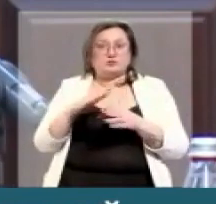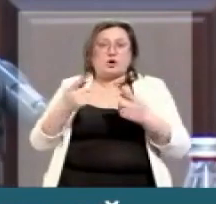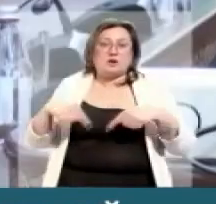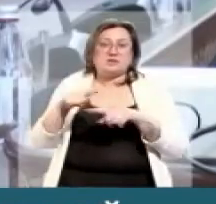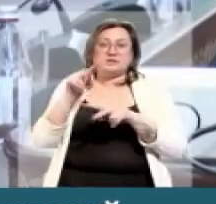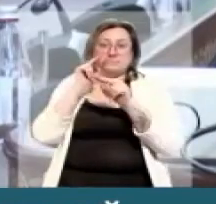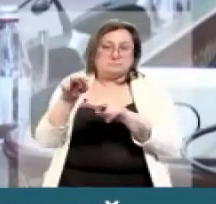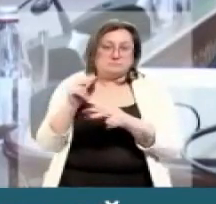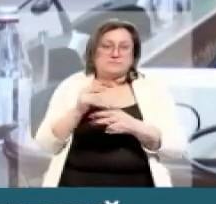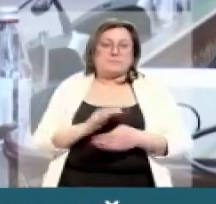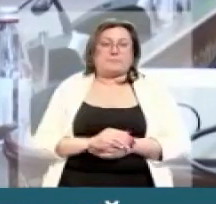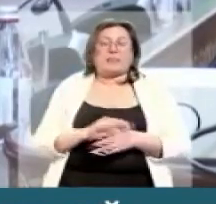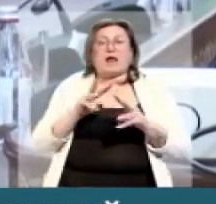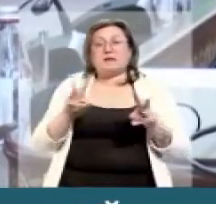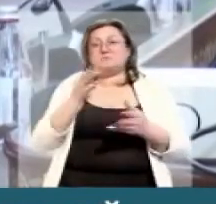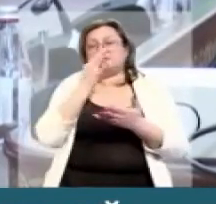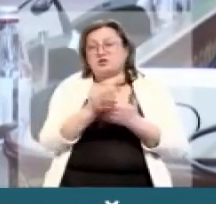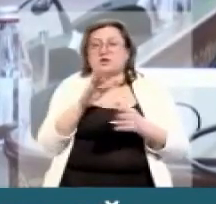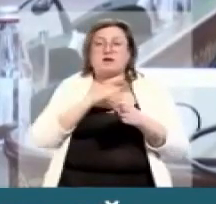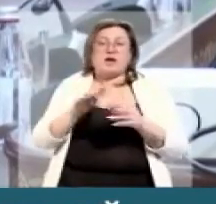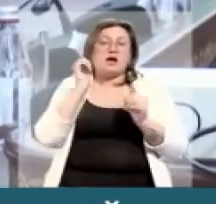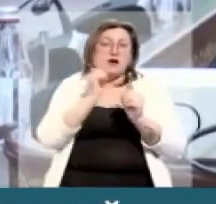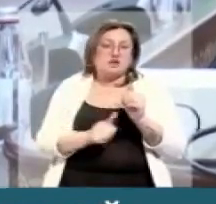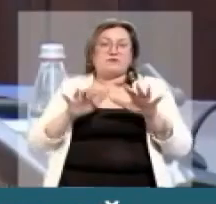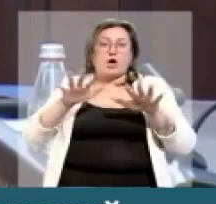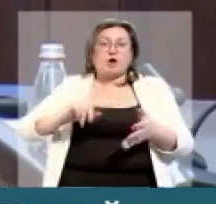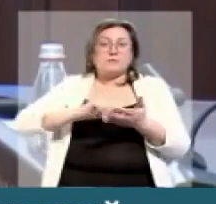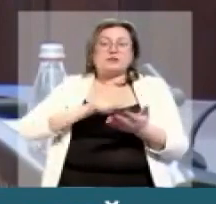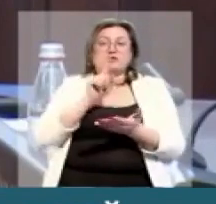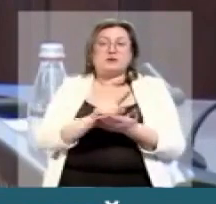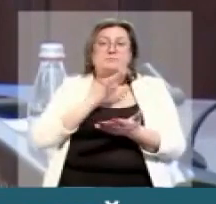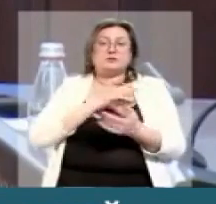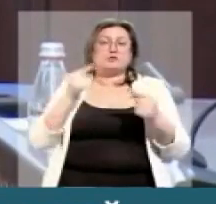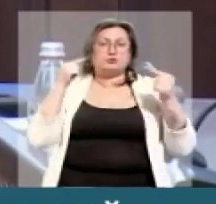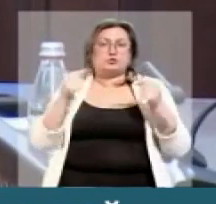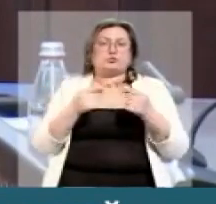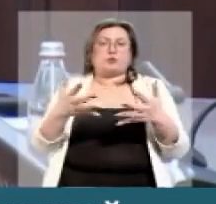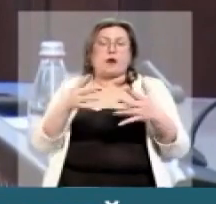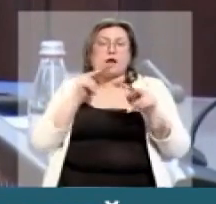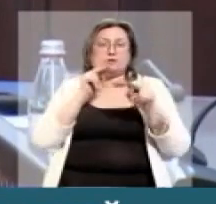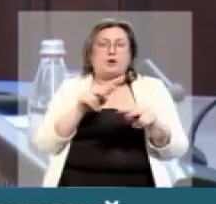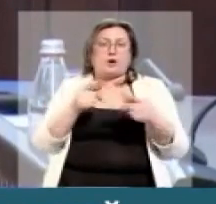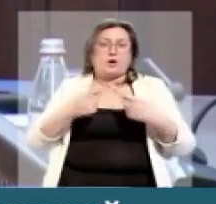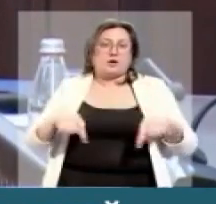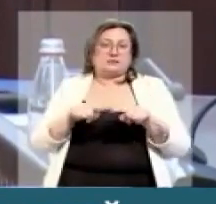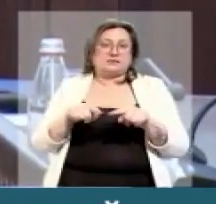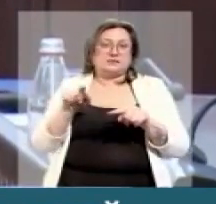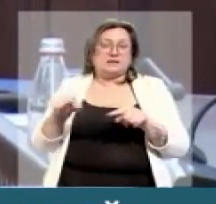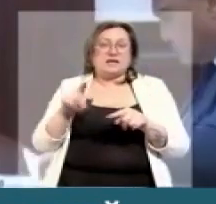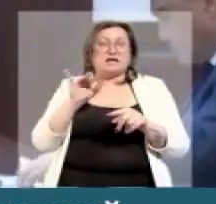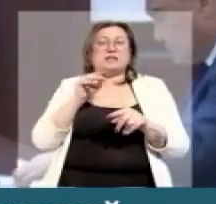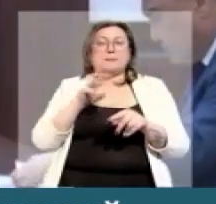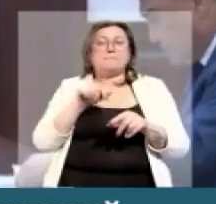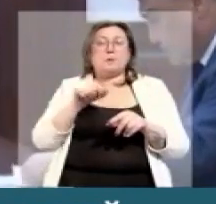подрядчиками. Аким области скажет, реализация каждого объекта должна быть на четком контроле уполномоченных органов. Тем